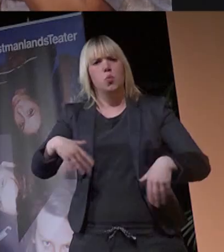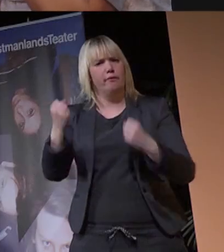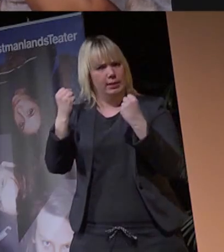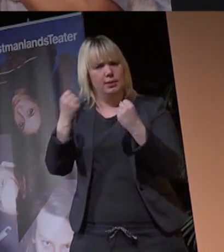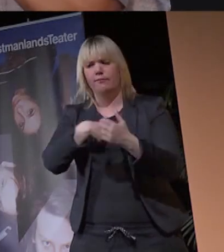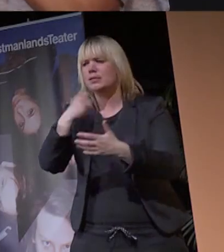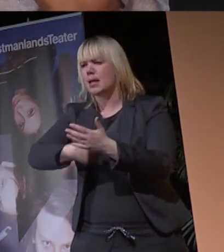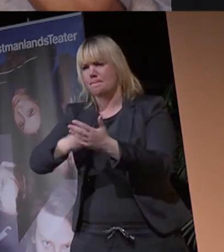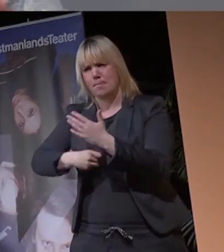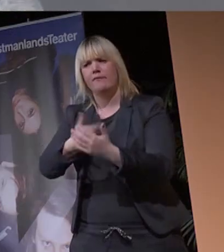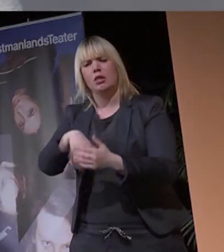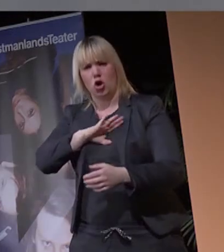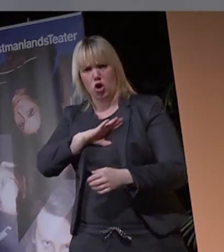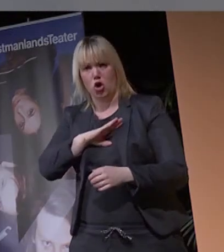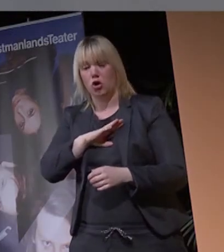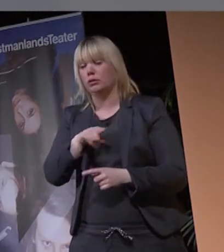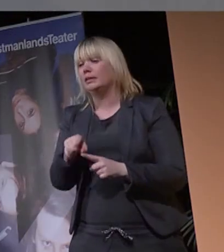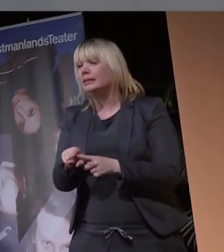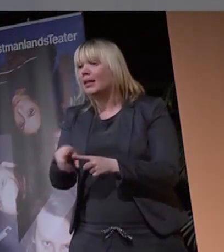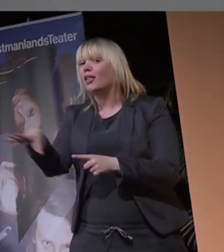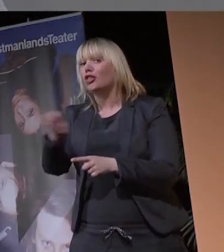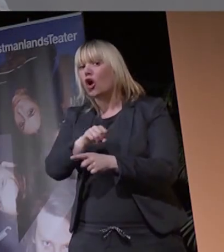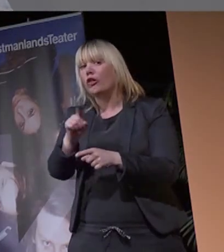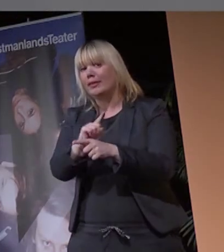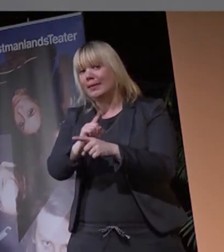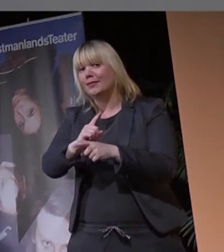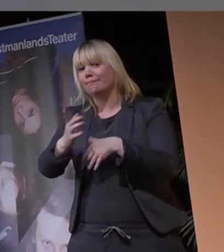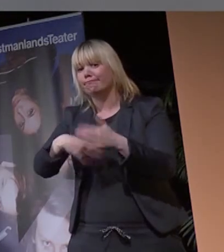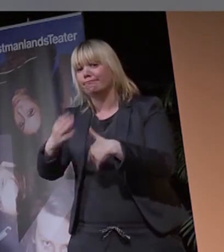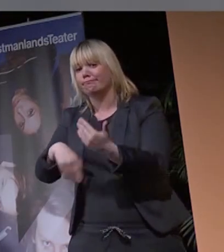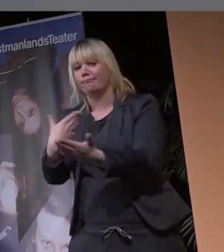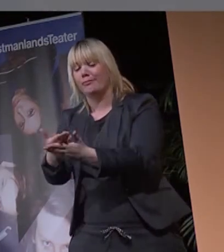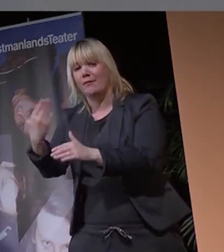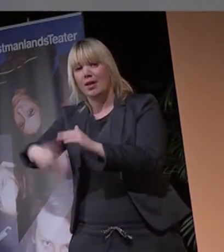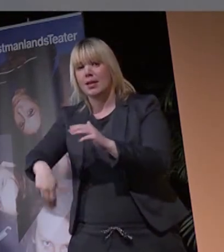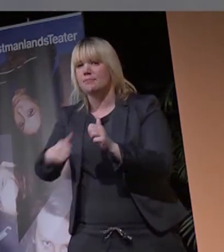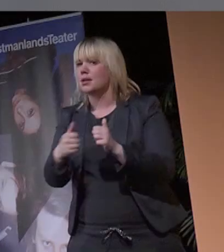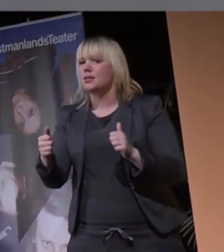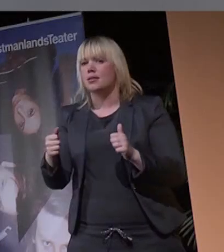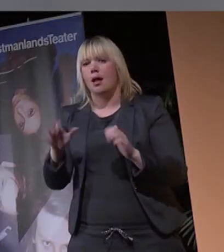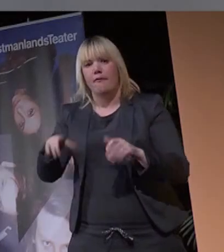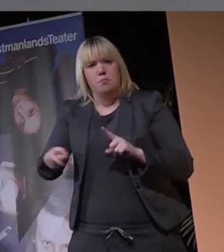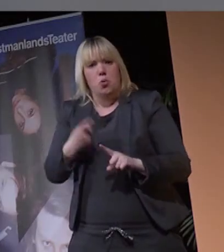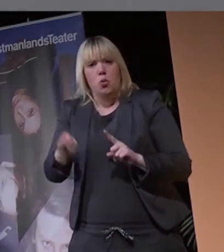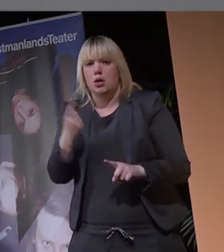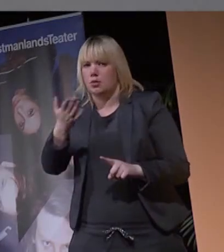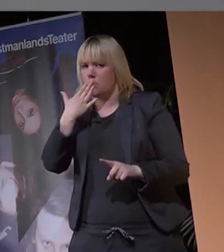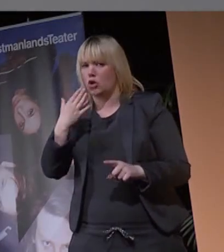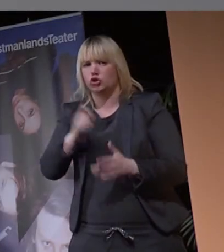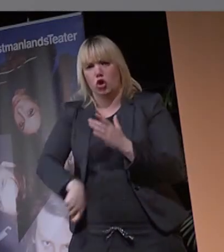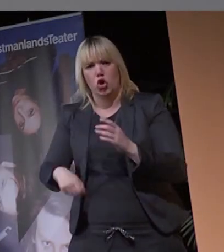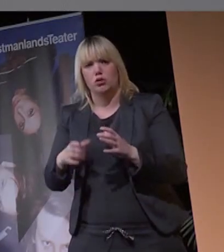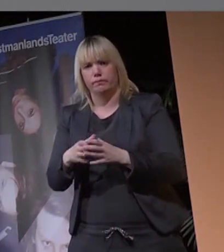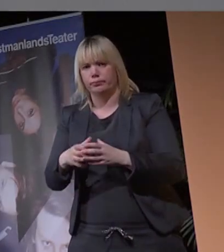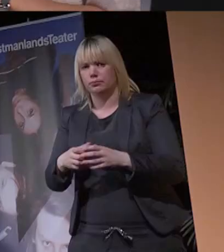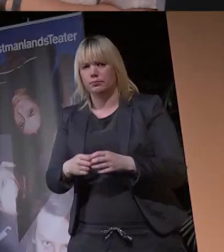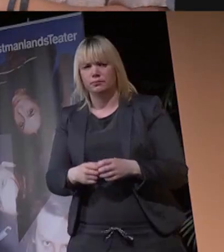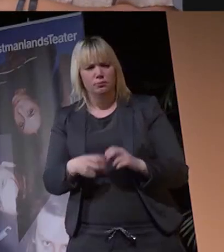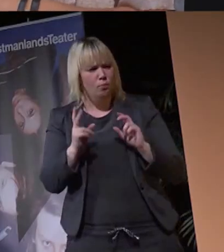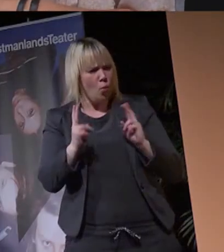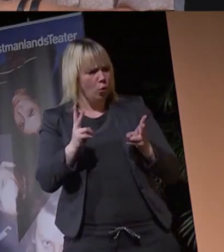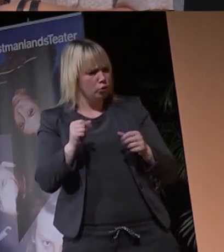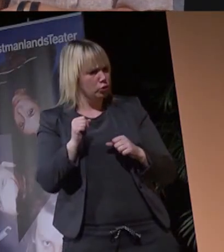kommer kämpa för det. Det kommer ta sin lilla tid. Men nu har vi i alla fall en fantastiskt bra plattform att börja arbeta från. Och just att utbildningsdepartementet